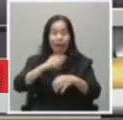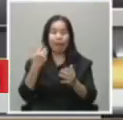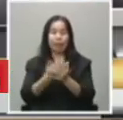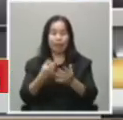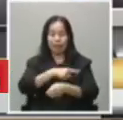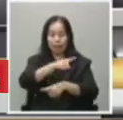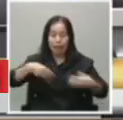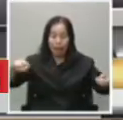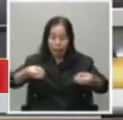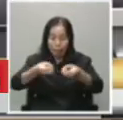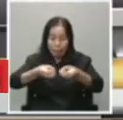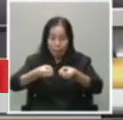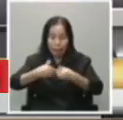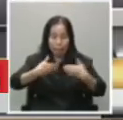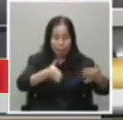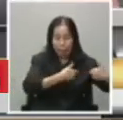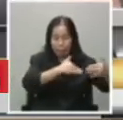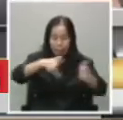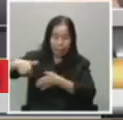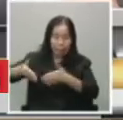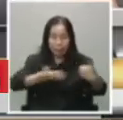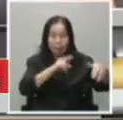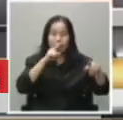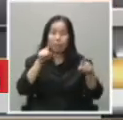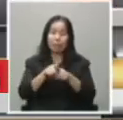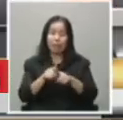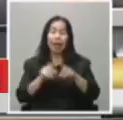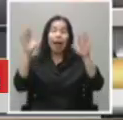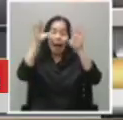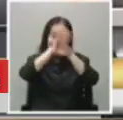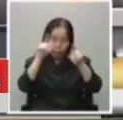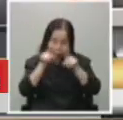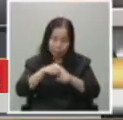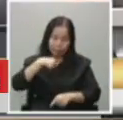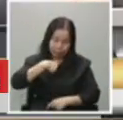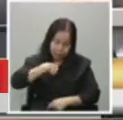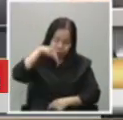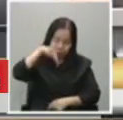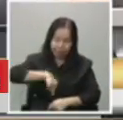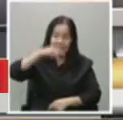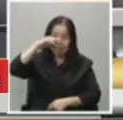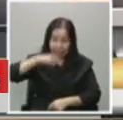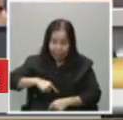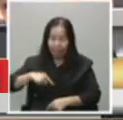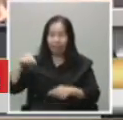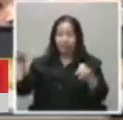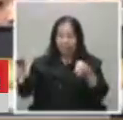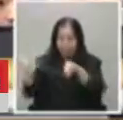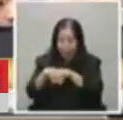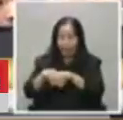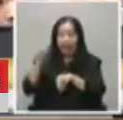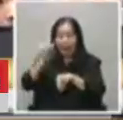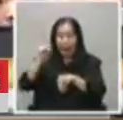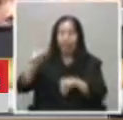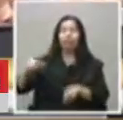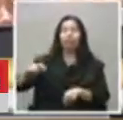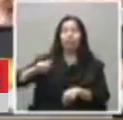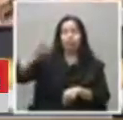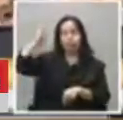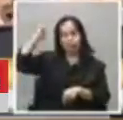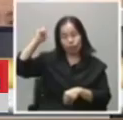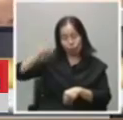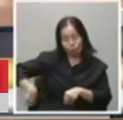าติครับรัฐบาลไทยมีปัญหานี้เดียวกันกับประเทศกัมพูชาครับในอ่าวไทยมีพื้นที่ทับซ้อนกันอย่างนี้ครับท่านประธาน